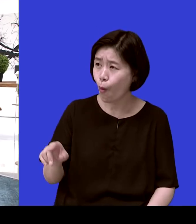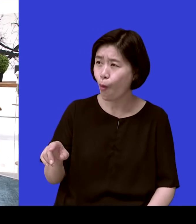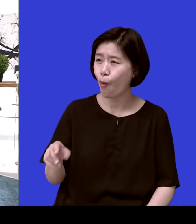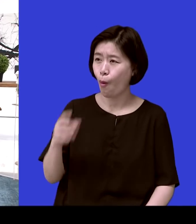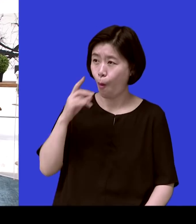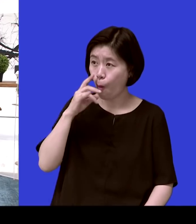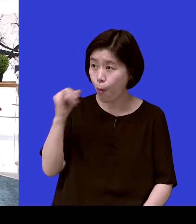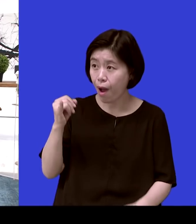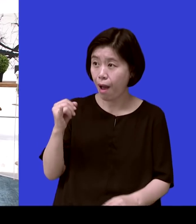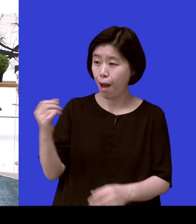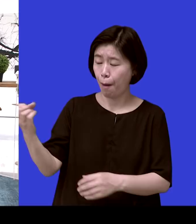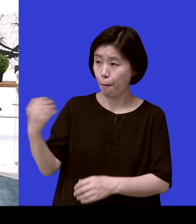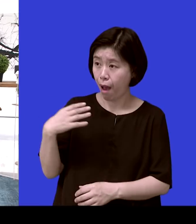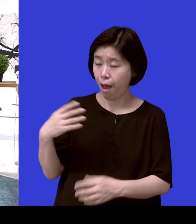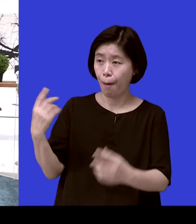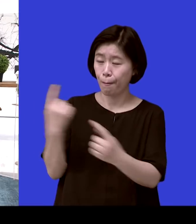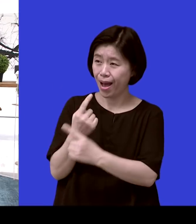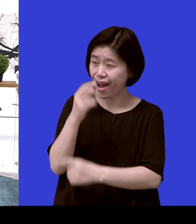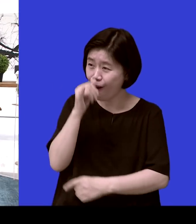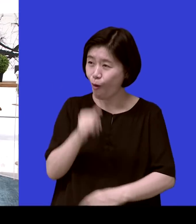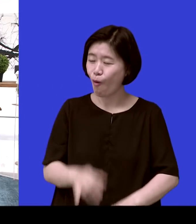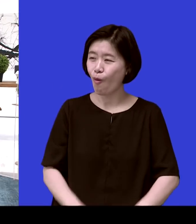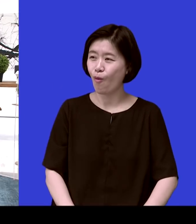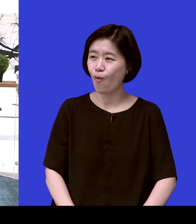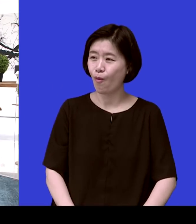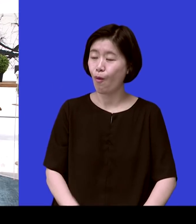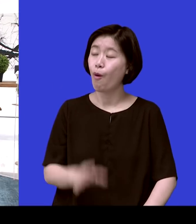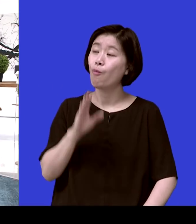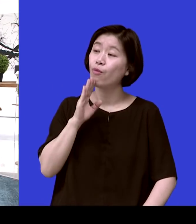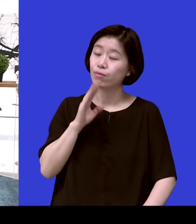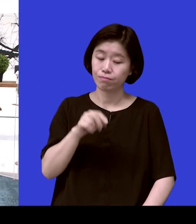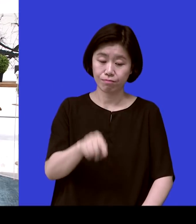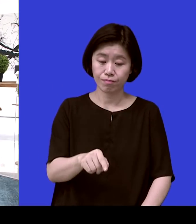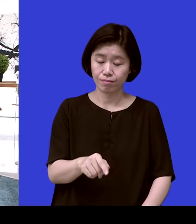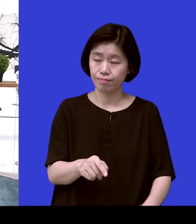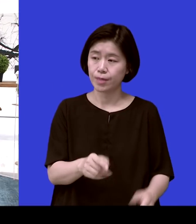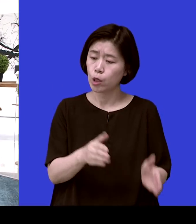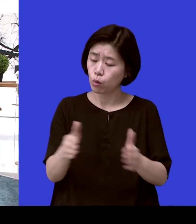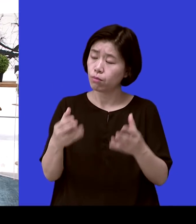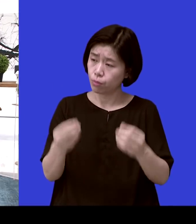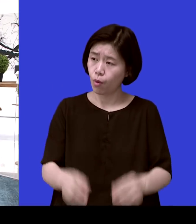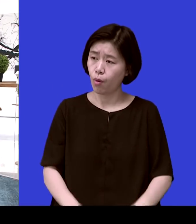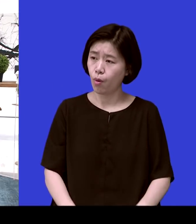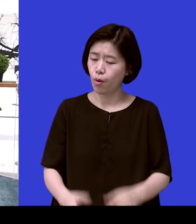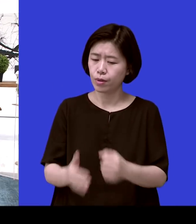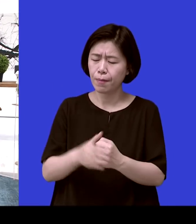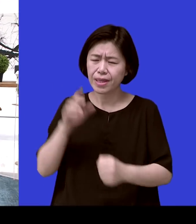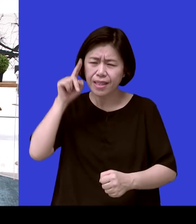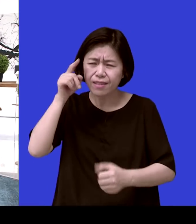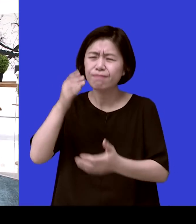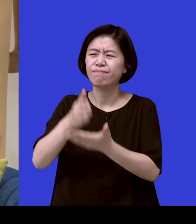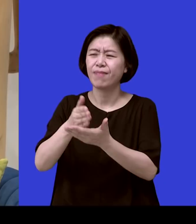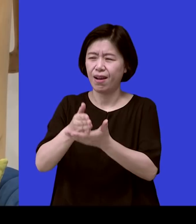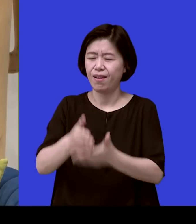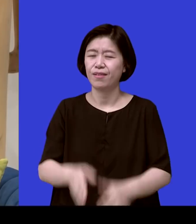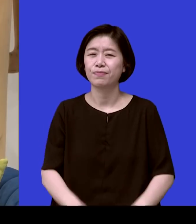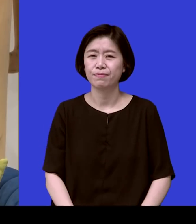저러지? 그러면서 그렇지. 정리해 놓은 거야. 그러니까 신경을 쓰지 마세요. 이렇게 얘기했어요. 예. 그래서